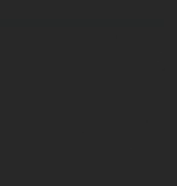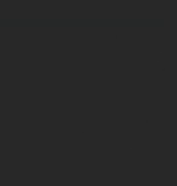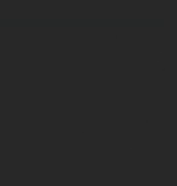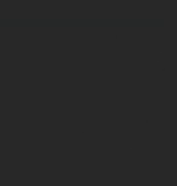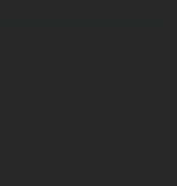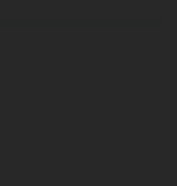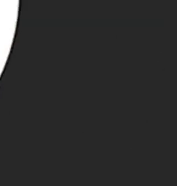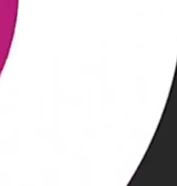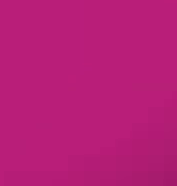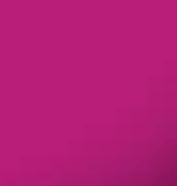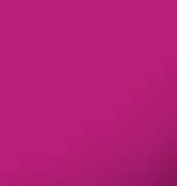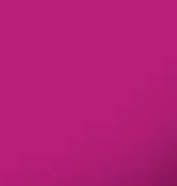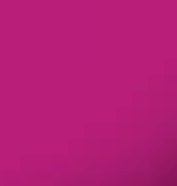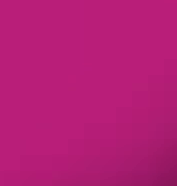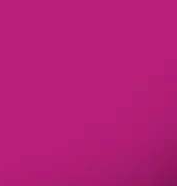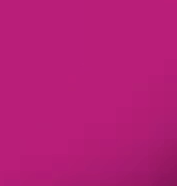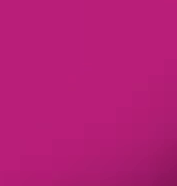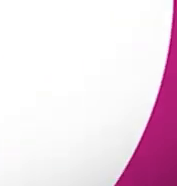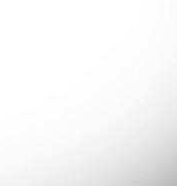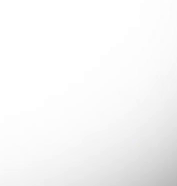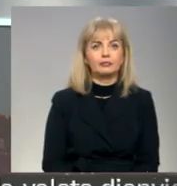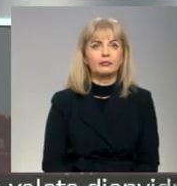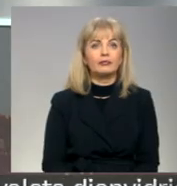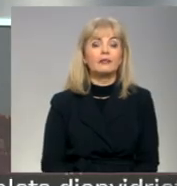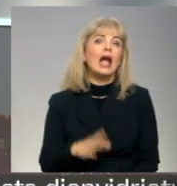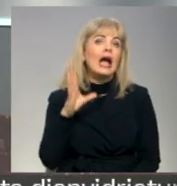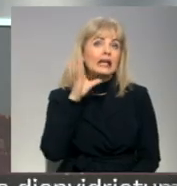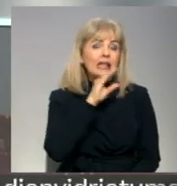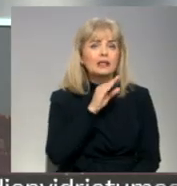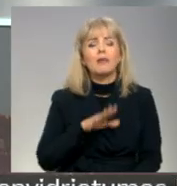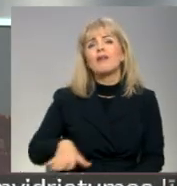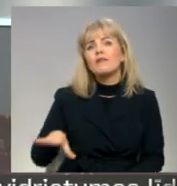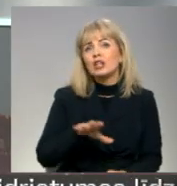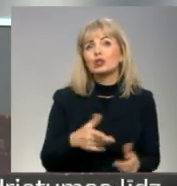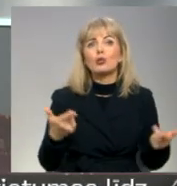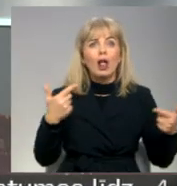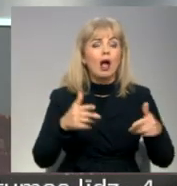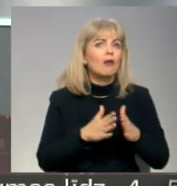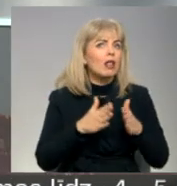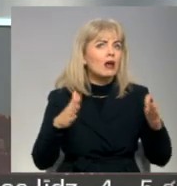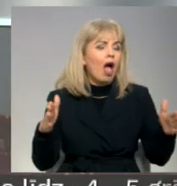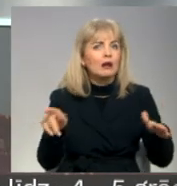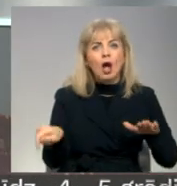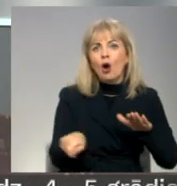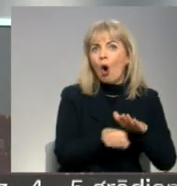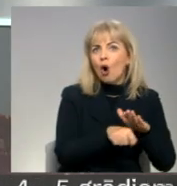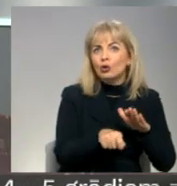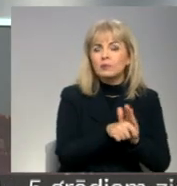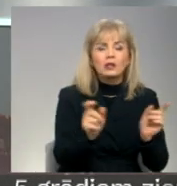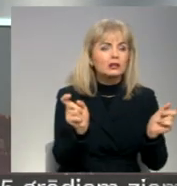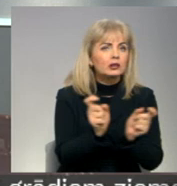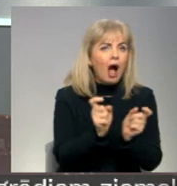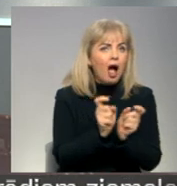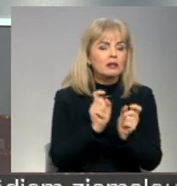Re, viss ēters ir te! Iespējams, visu laiku lielākais korupcijas skandāls